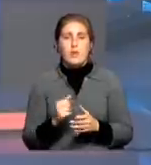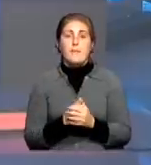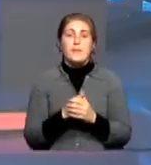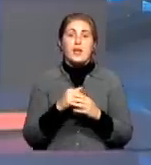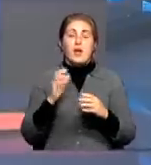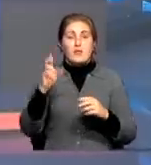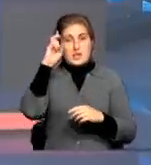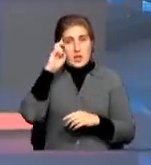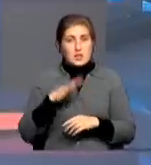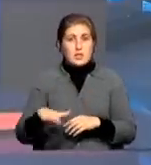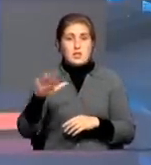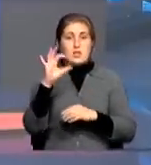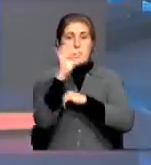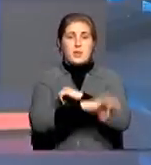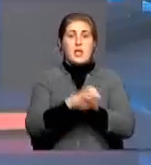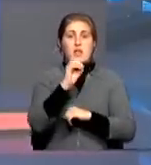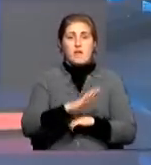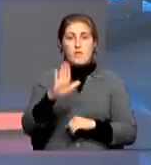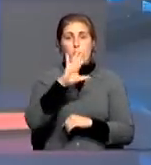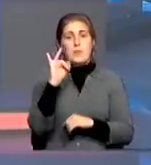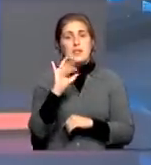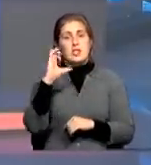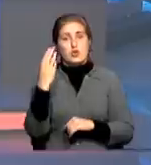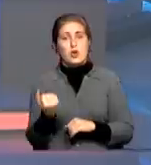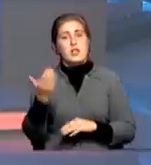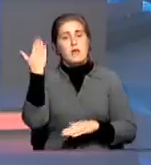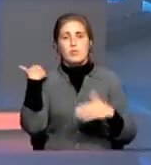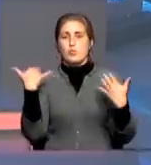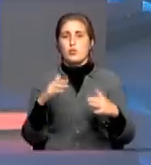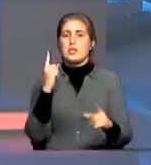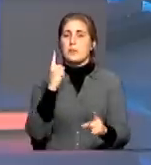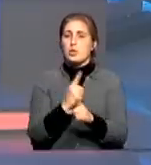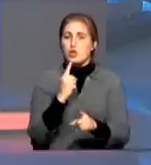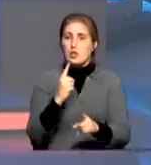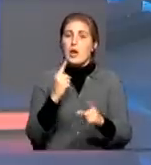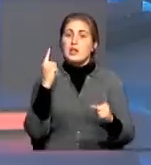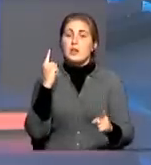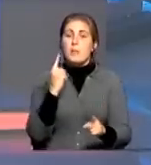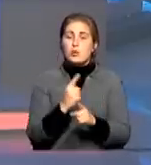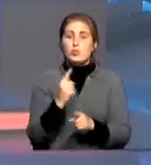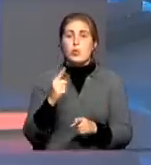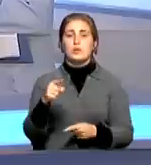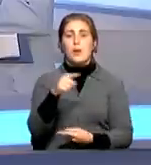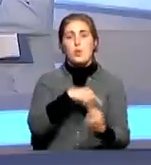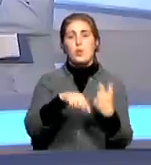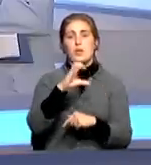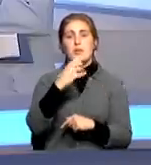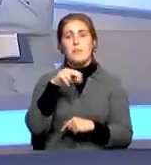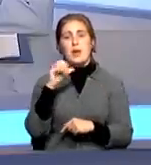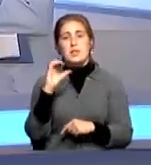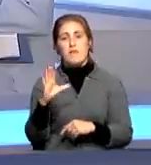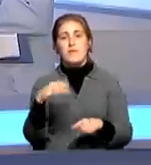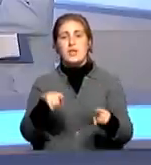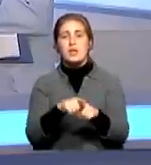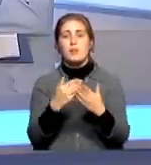странах Западной Европы и в США давно уже запрещен оборот спайсов и такого